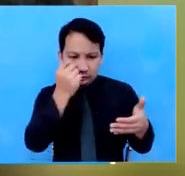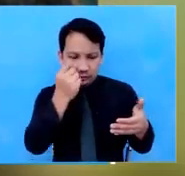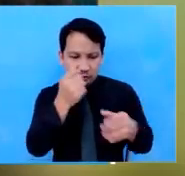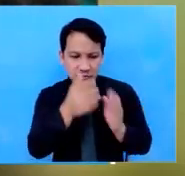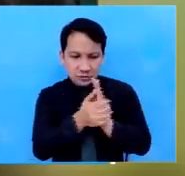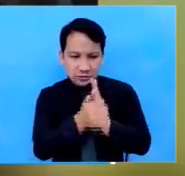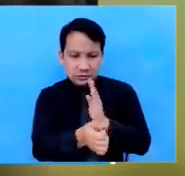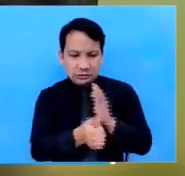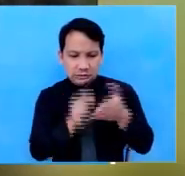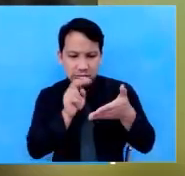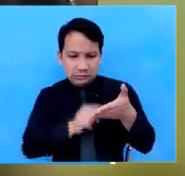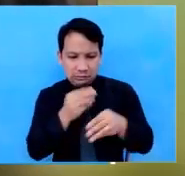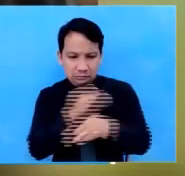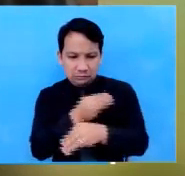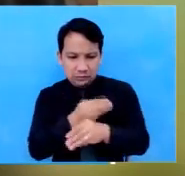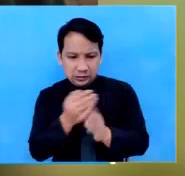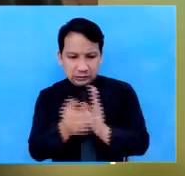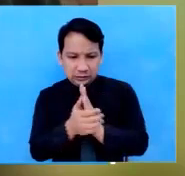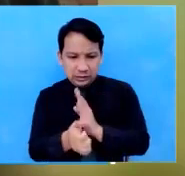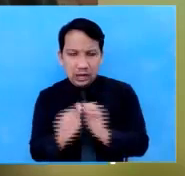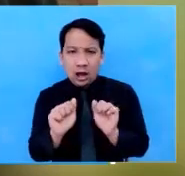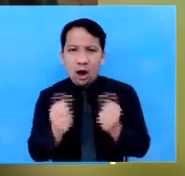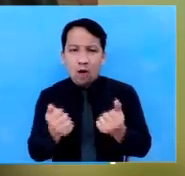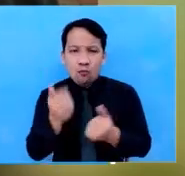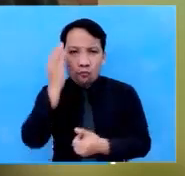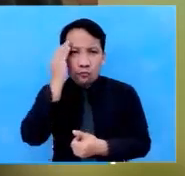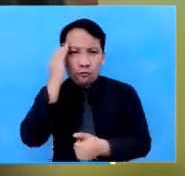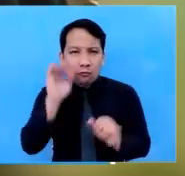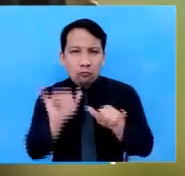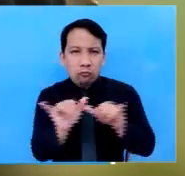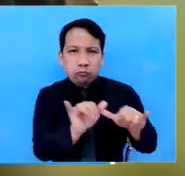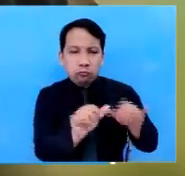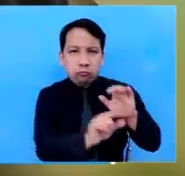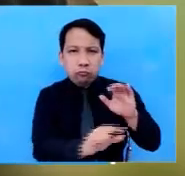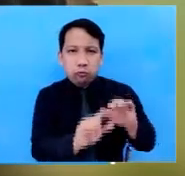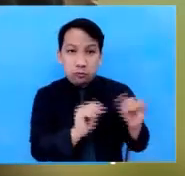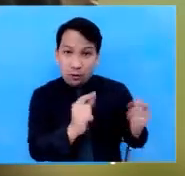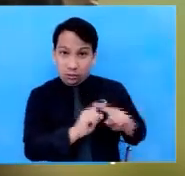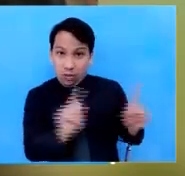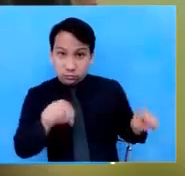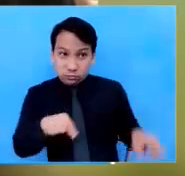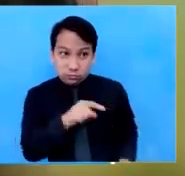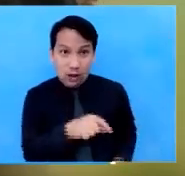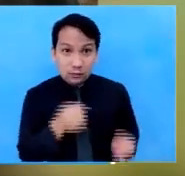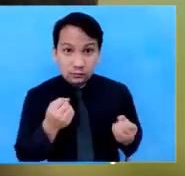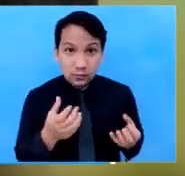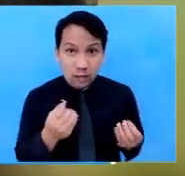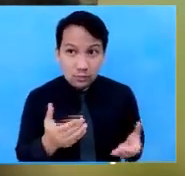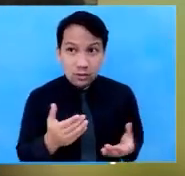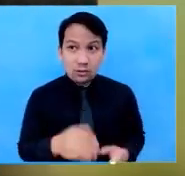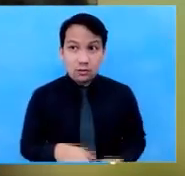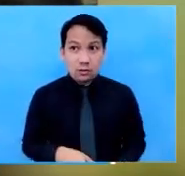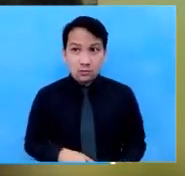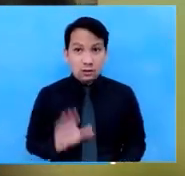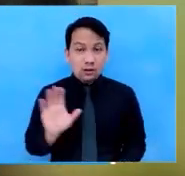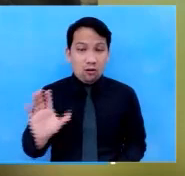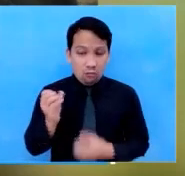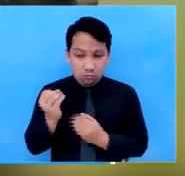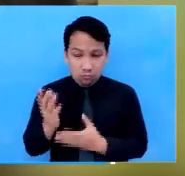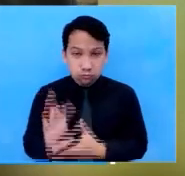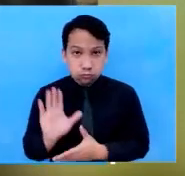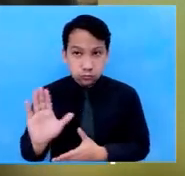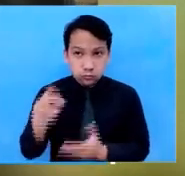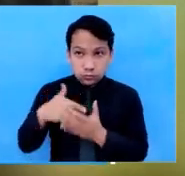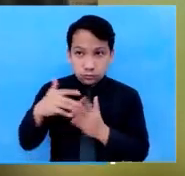ng mga estudyante, at anong strategiya ang binabalak nila bilang ito nga medyo madami-dami, parang madami yung estudyante,